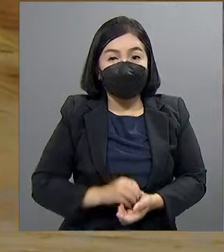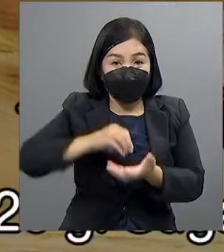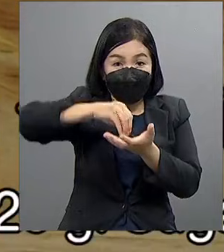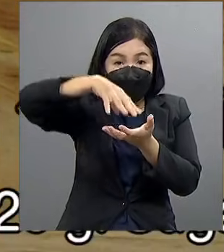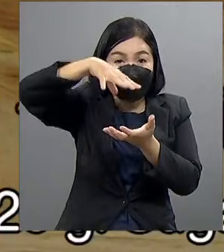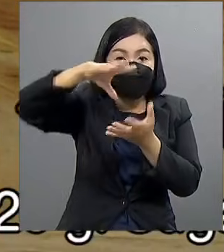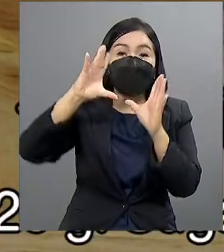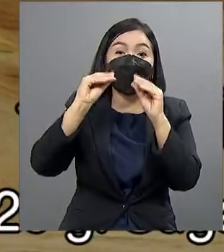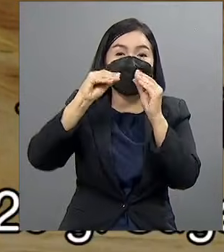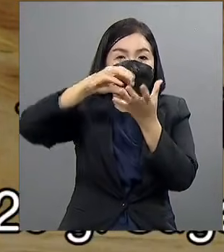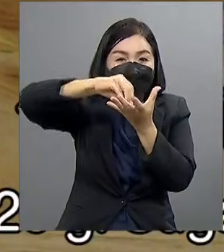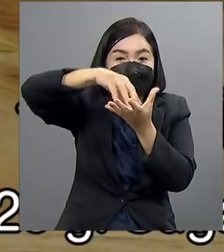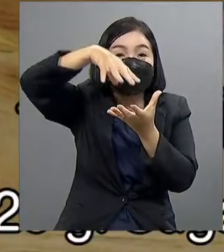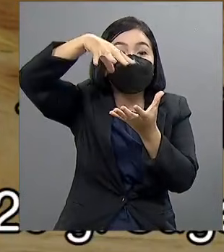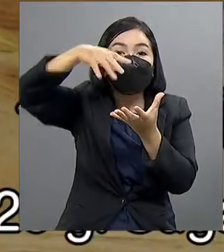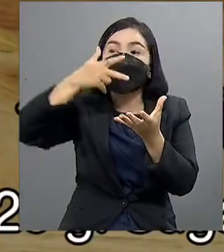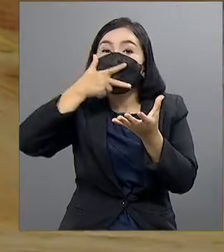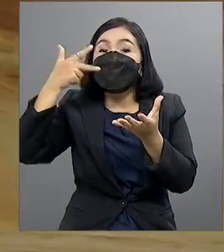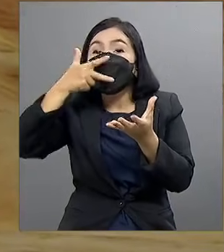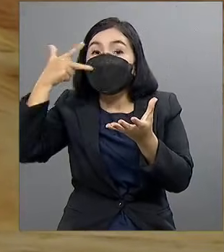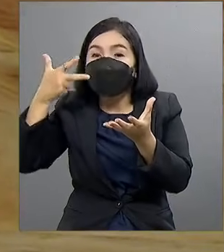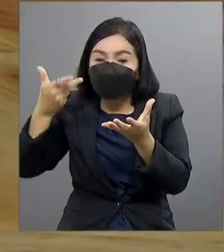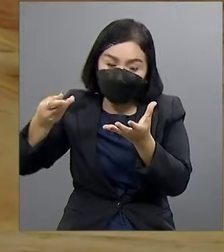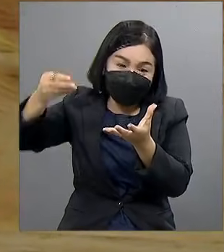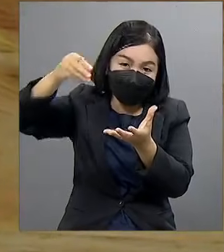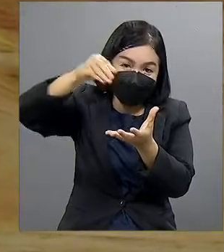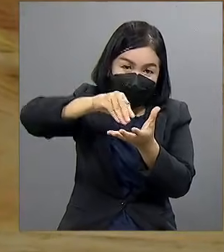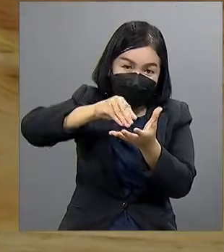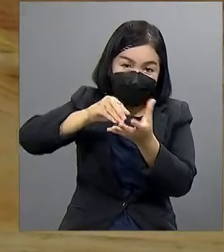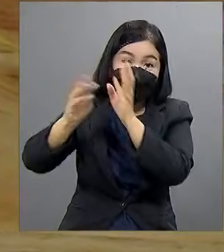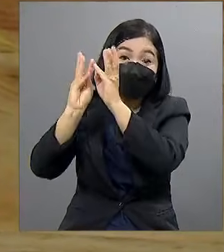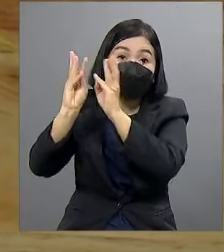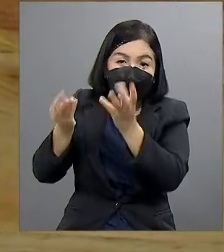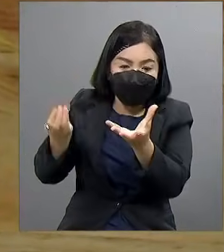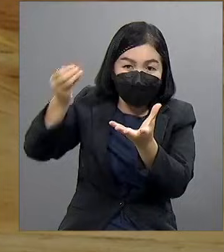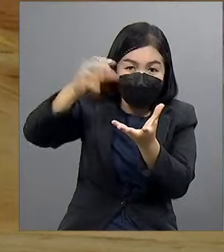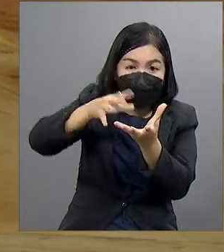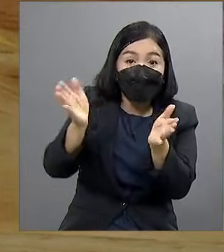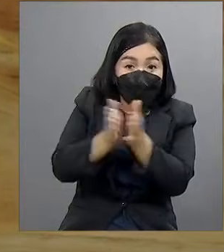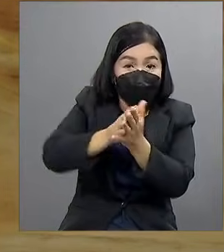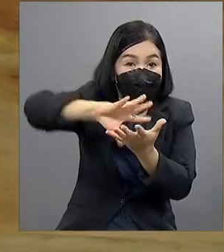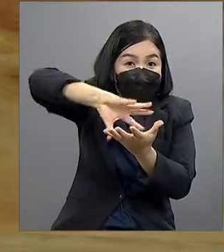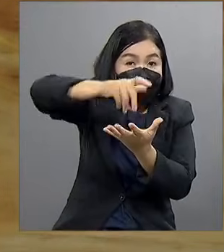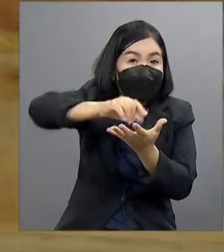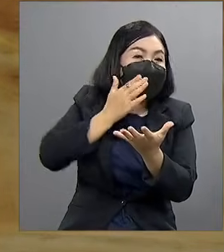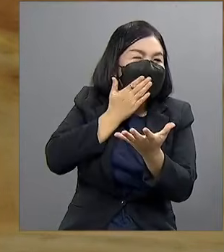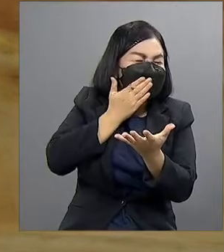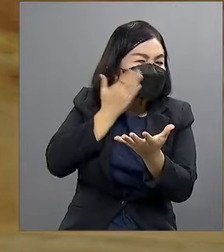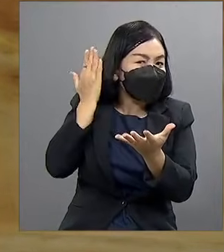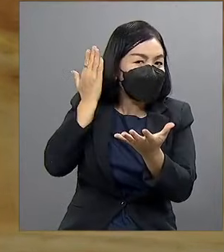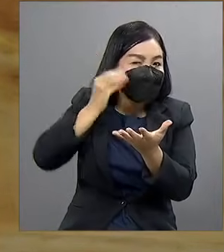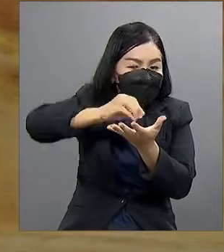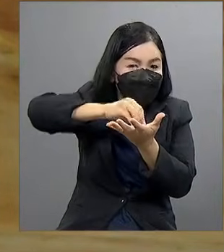นะครับก็ใส่น้ำตาลทรายลงไปเลยตีเนยกับน้ำตาลทรายให้ขึ้นฟูขาวเลยนะครับ